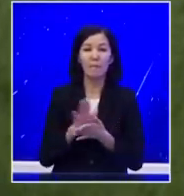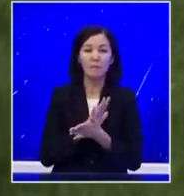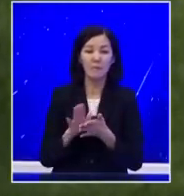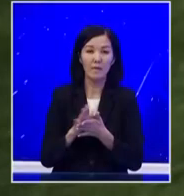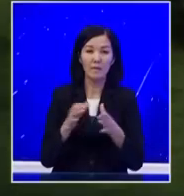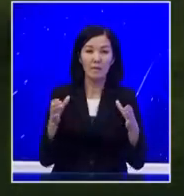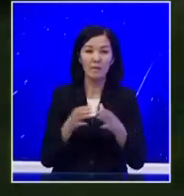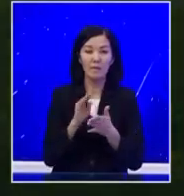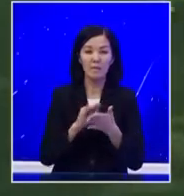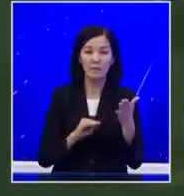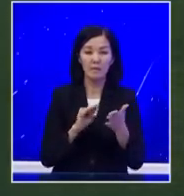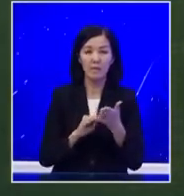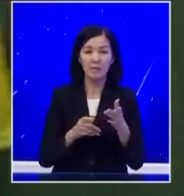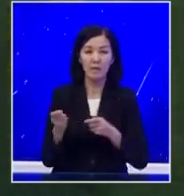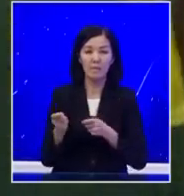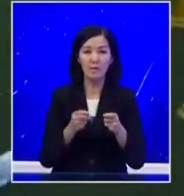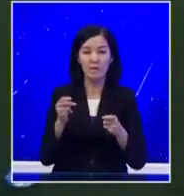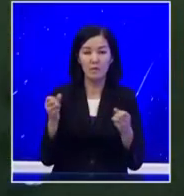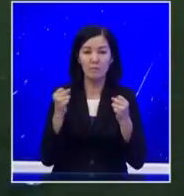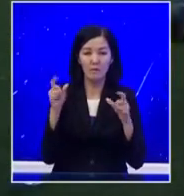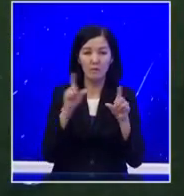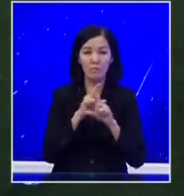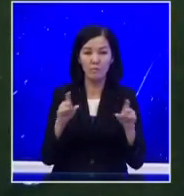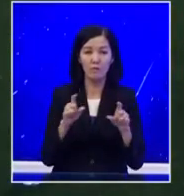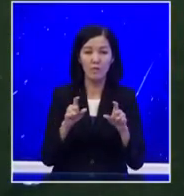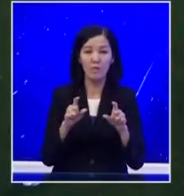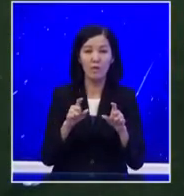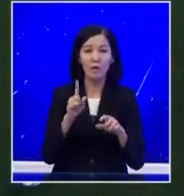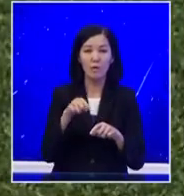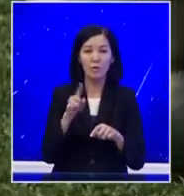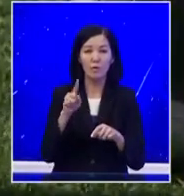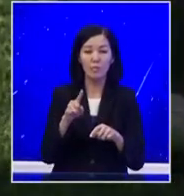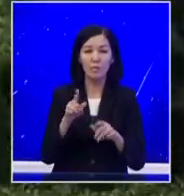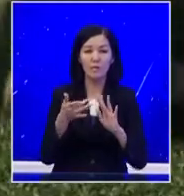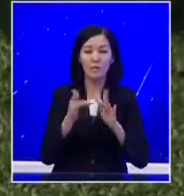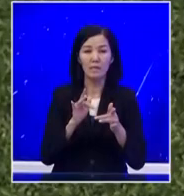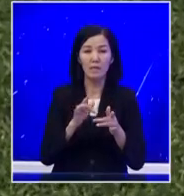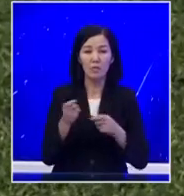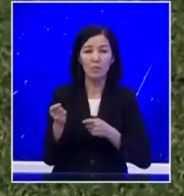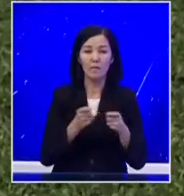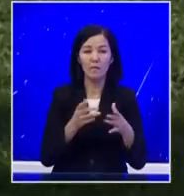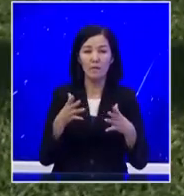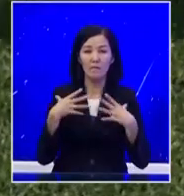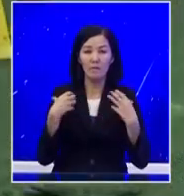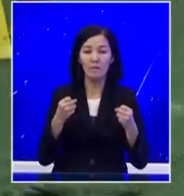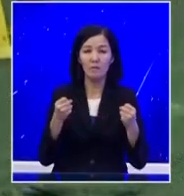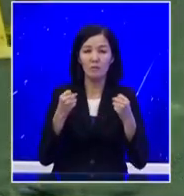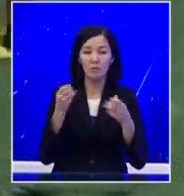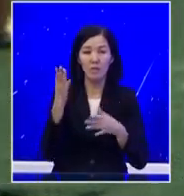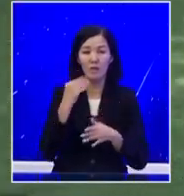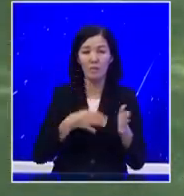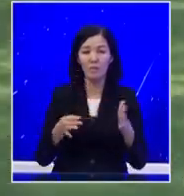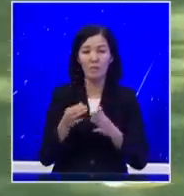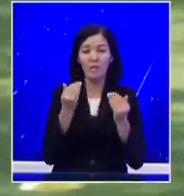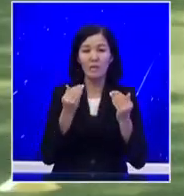записаться можно обратившись к администрации спортивного учреждения их контактные данные можно найти на сайте управления физической культуры и спорта алматинской области